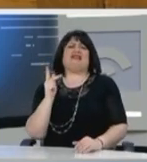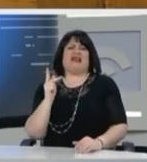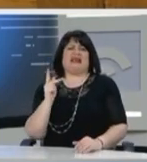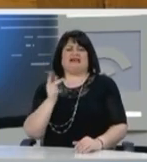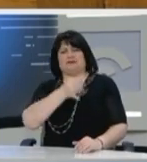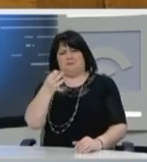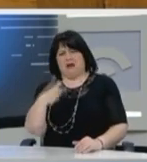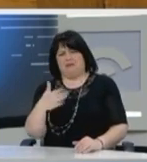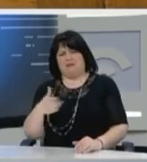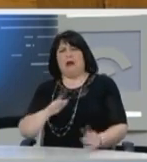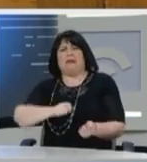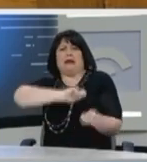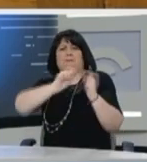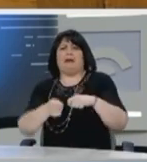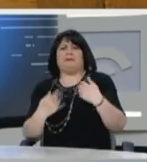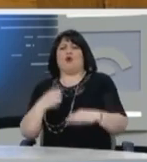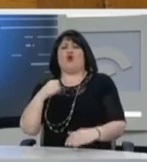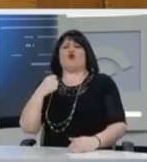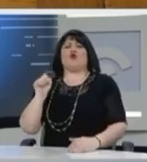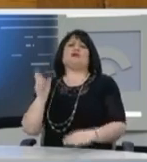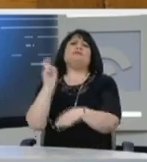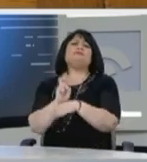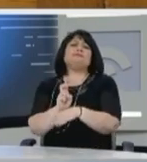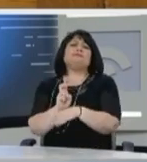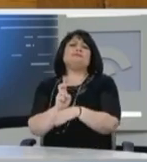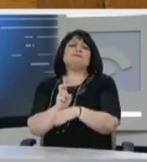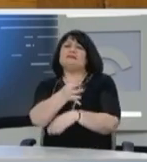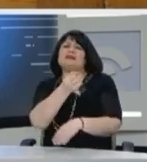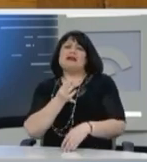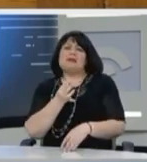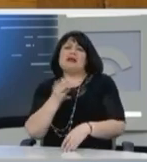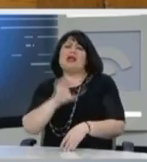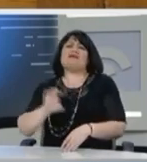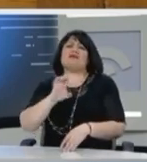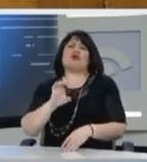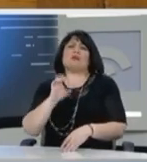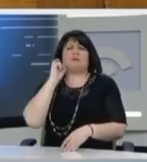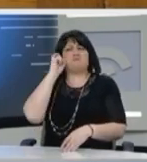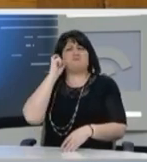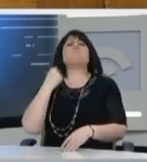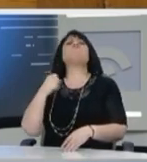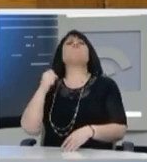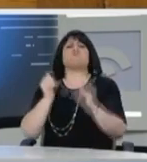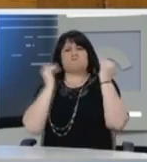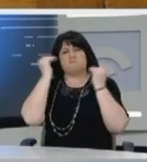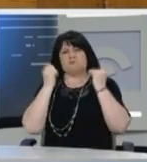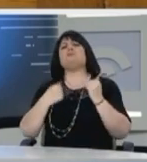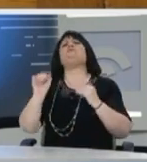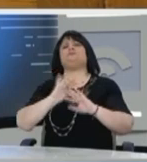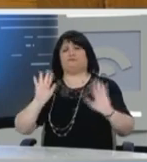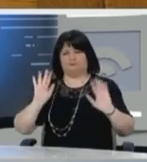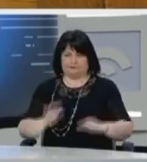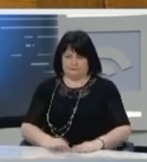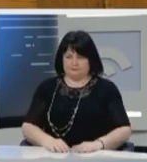έχει αρνηθεί. Και στη συνέχεια το μόνο που του μένει τώρα ευρωσκεπτικιστής να δηλώσει. Δεν ξέρει τι του φάρατσε